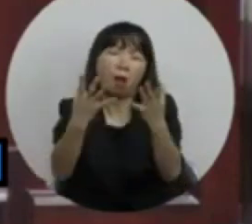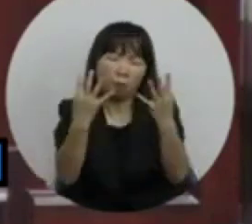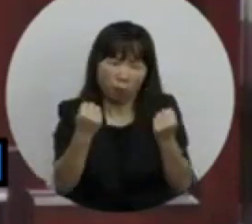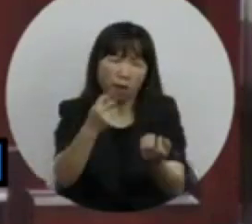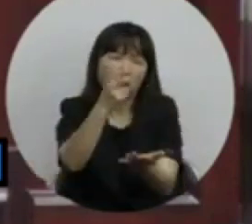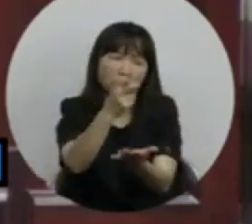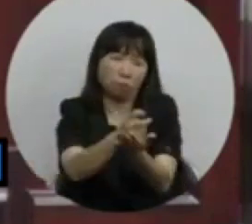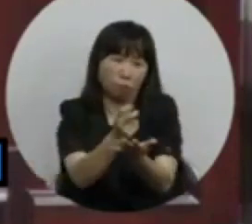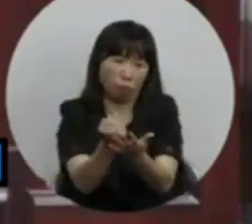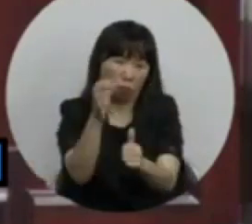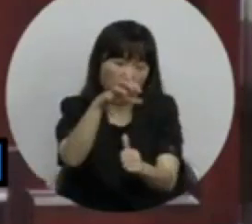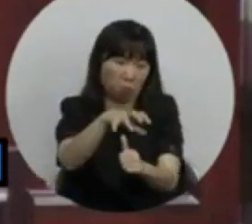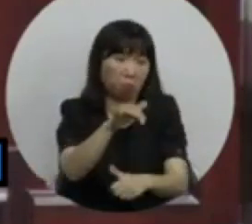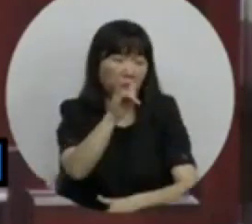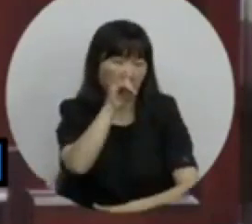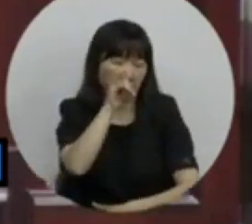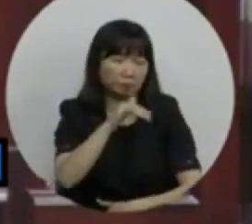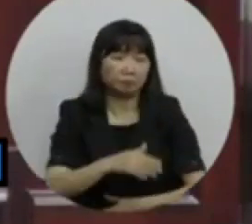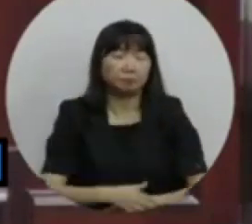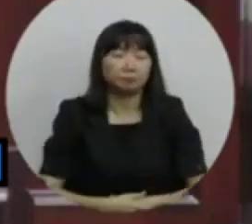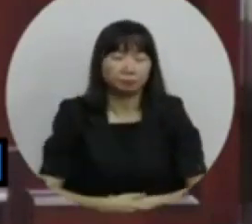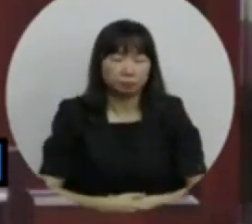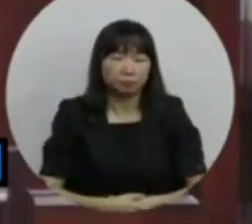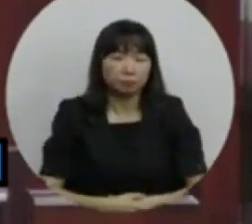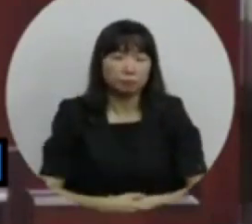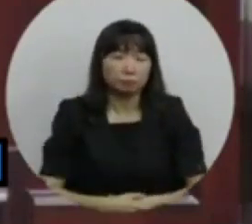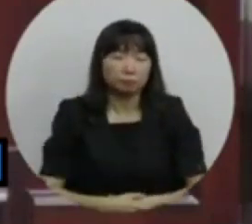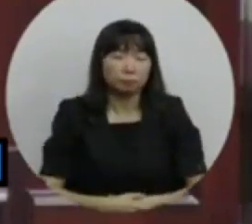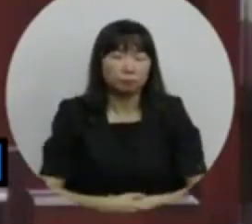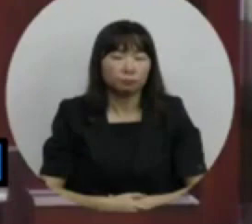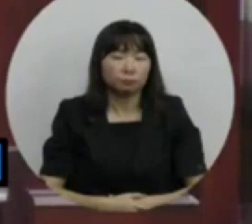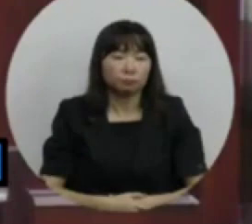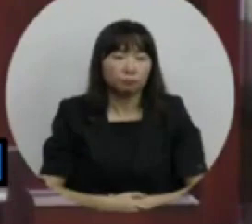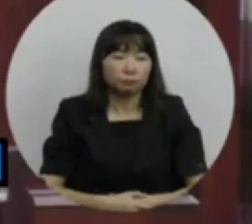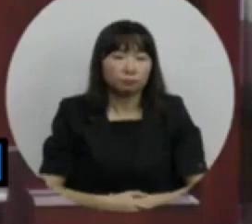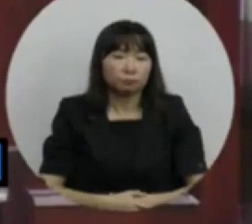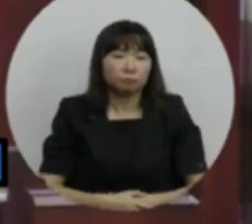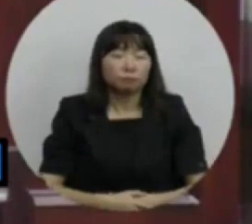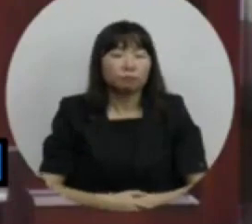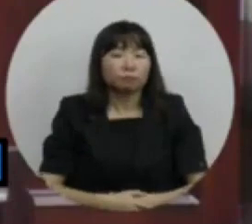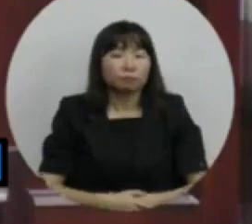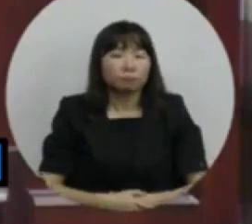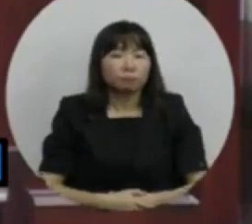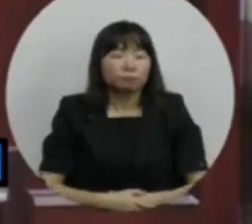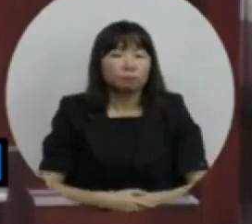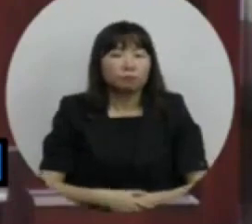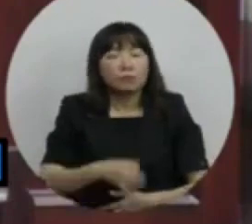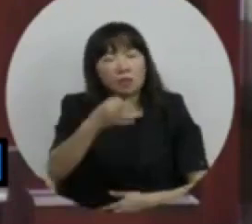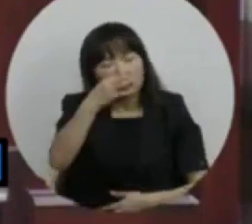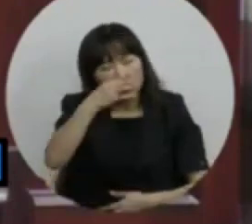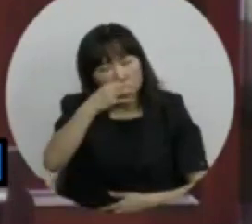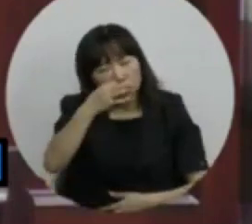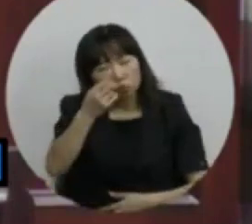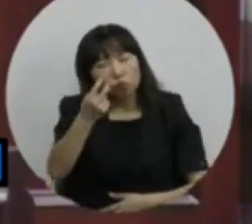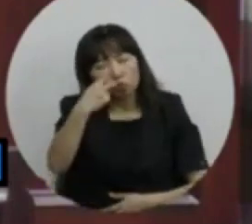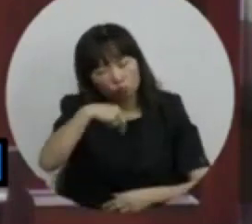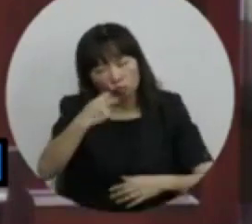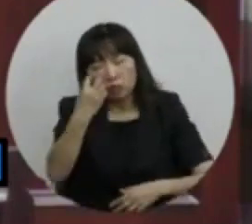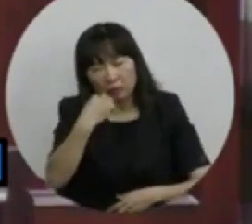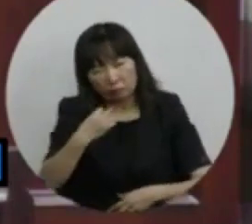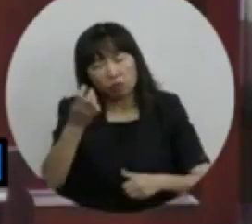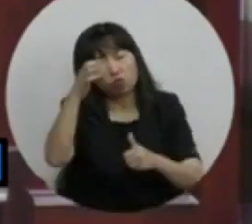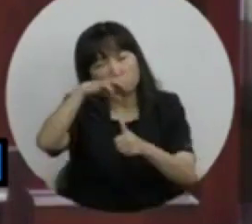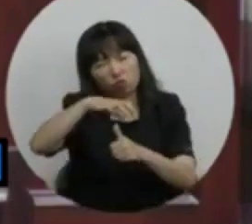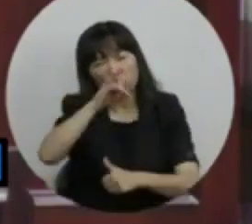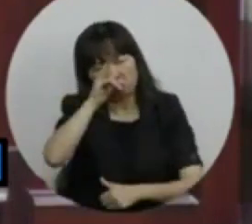한강수계법상 수질보전 특별대책지역 또 수변구역으로 지정되어 2중 3중의 규제를